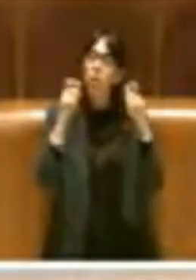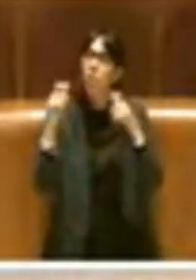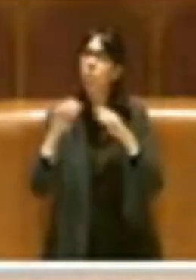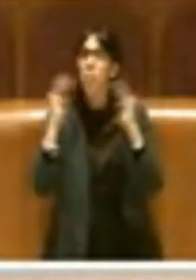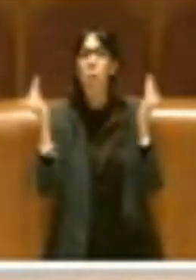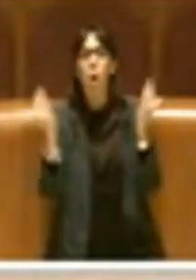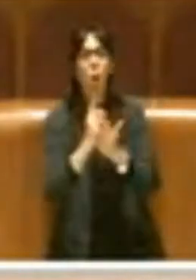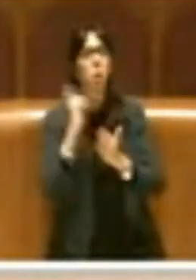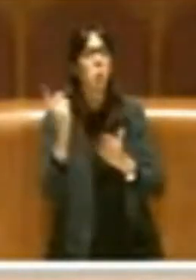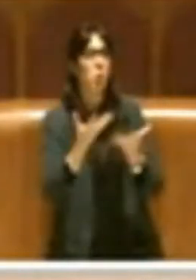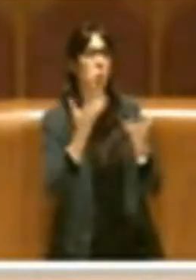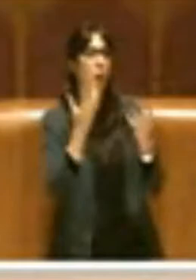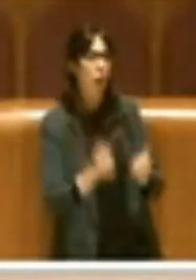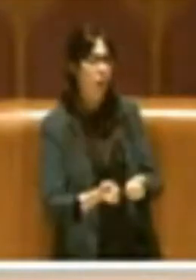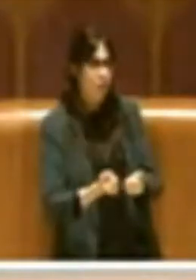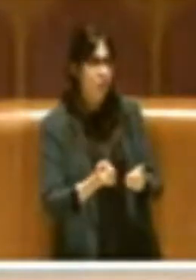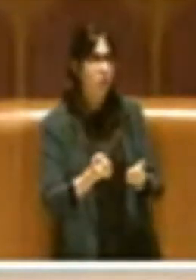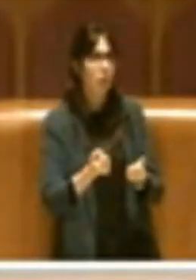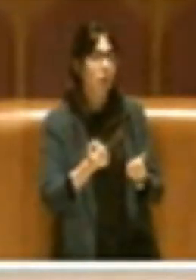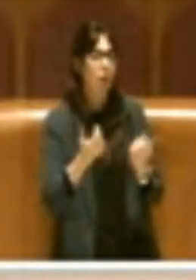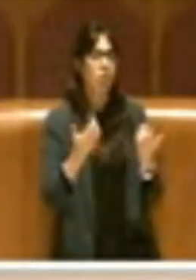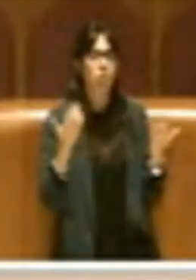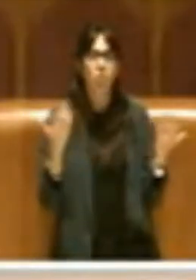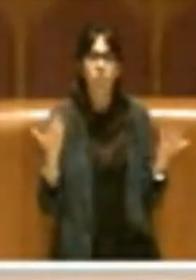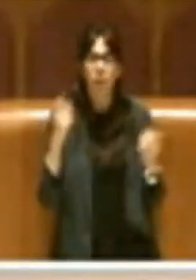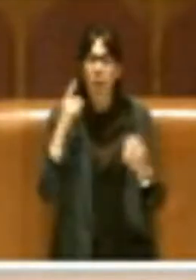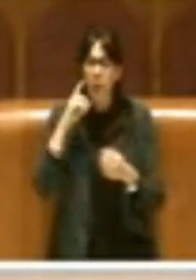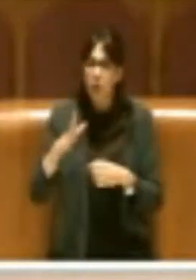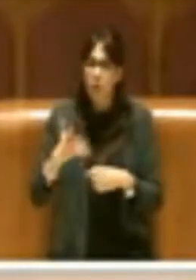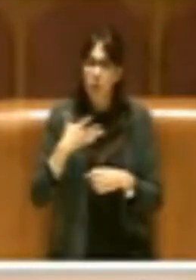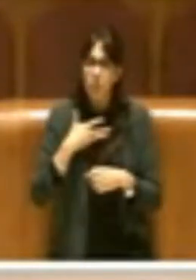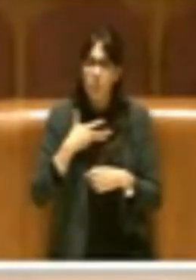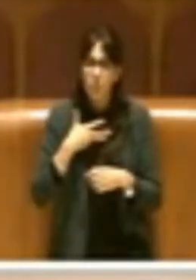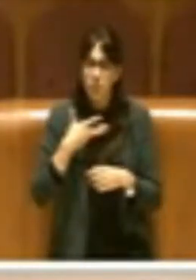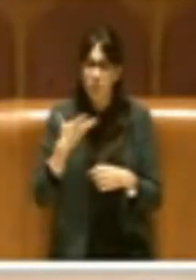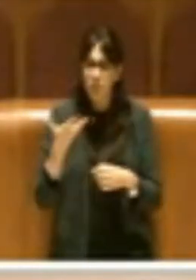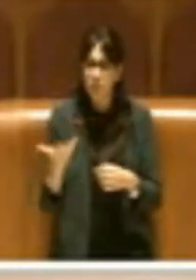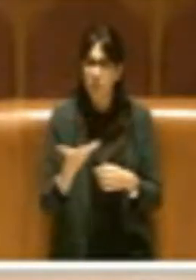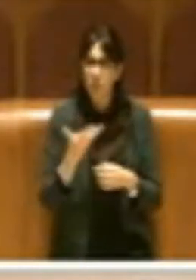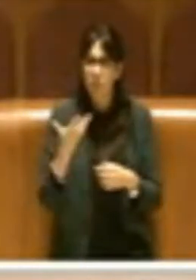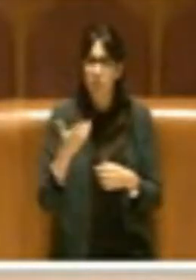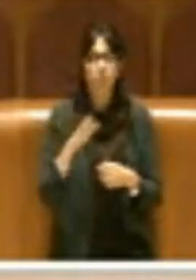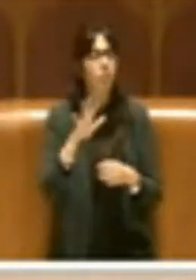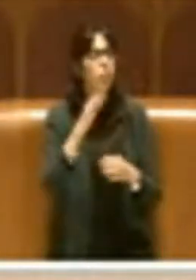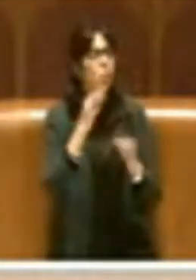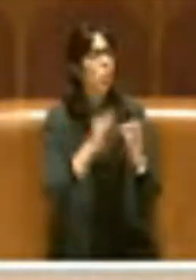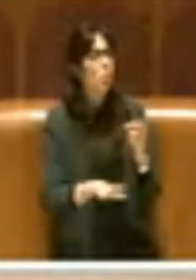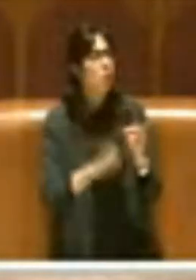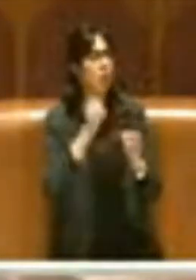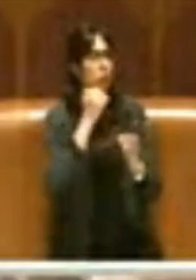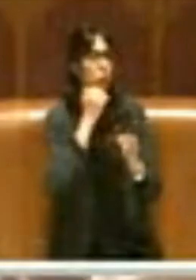almeno formalmente. Sì, è in lo so, c'è un... Allora, un attimo solo.